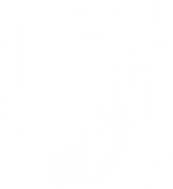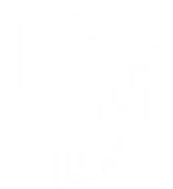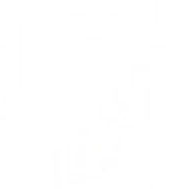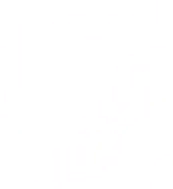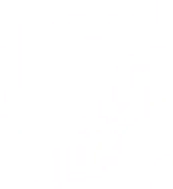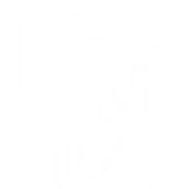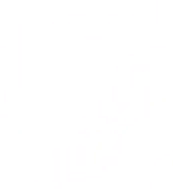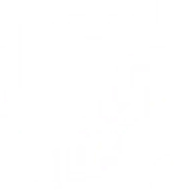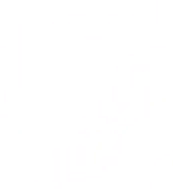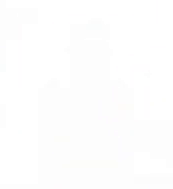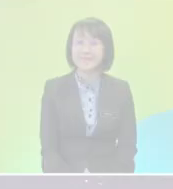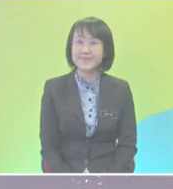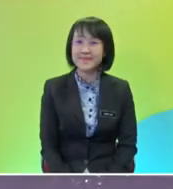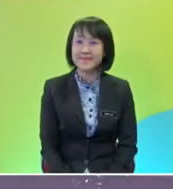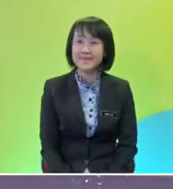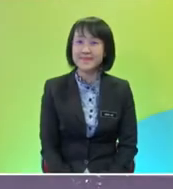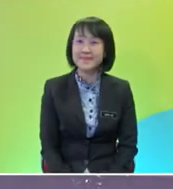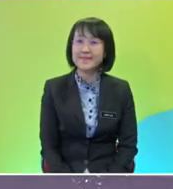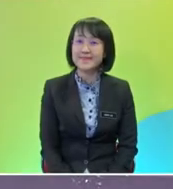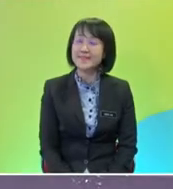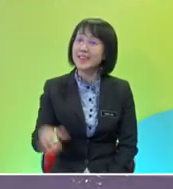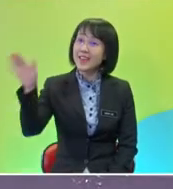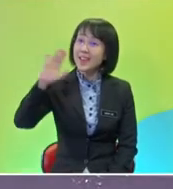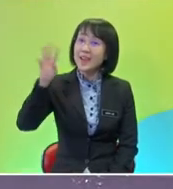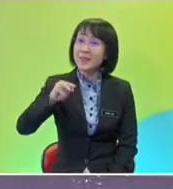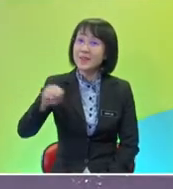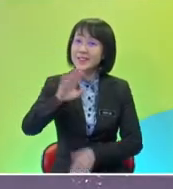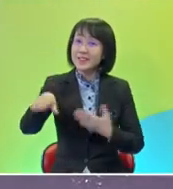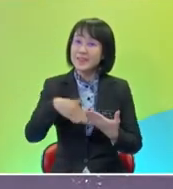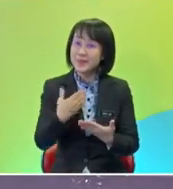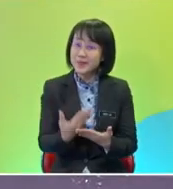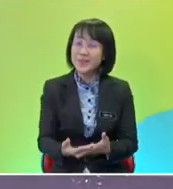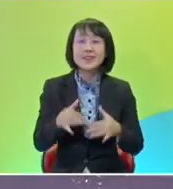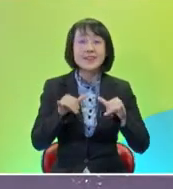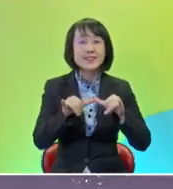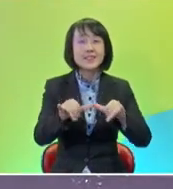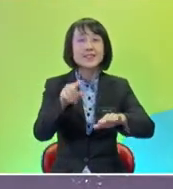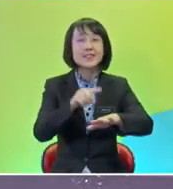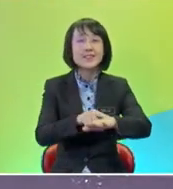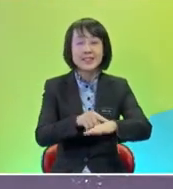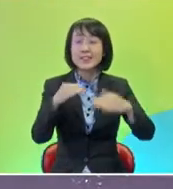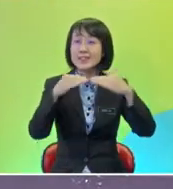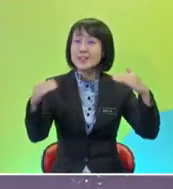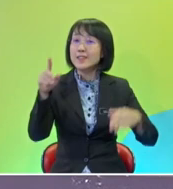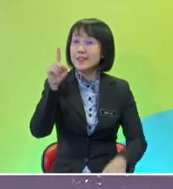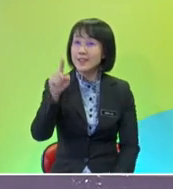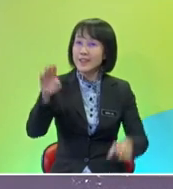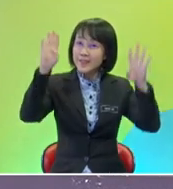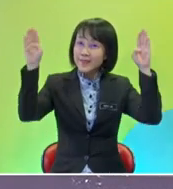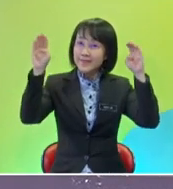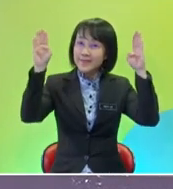TV KPM. Hai murid-murid semua, kita masih lagi di slot tahap 1 bagi mata